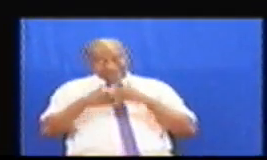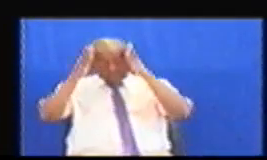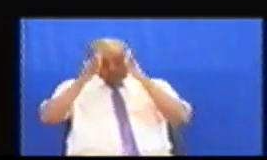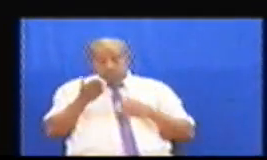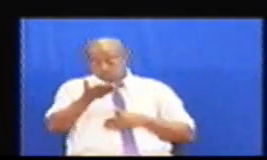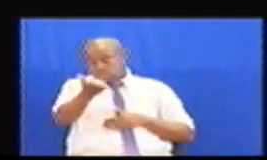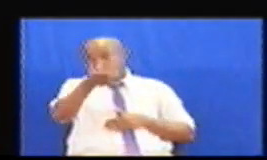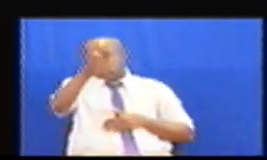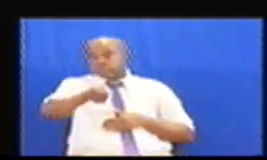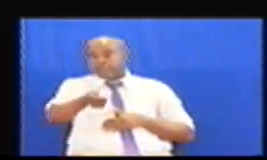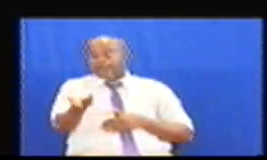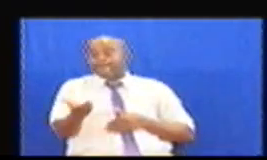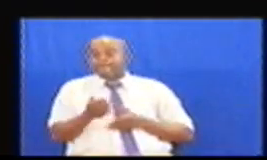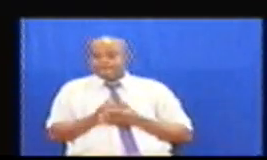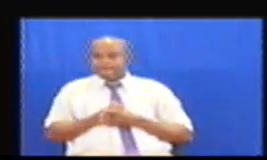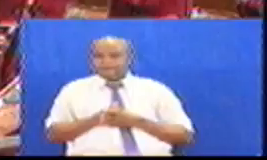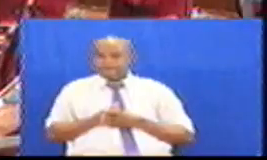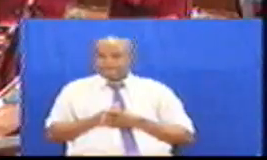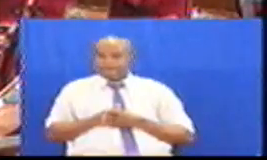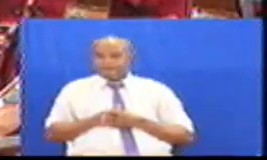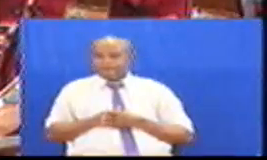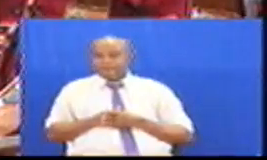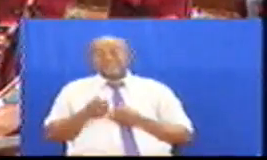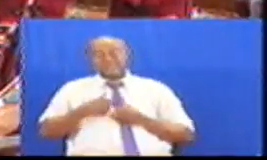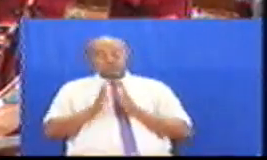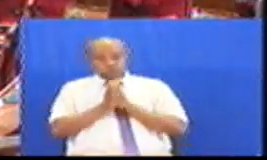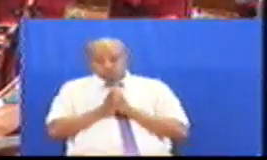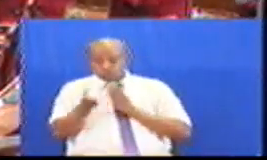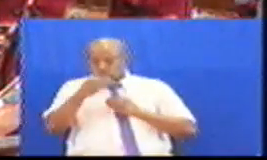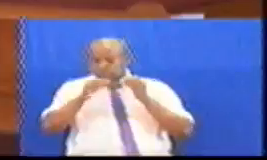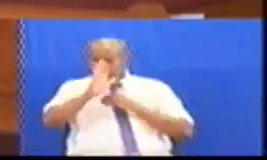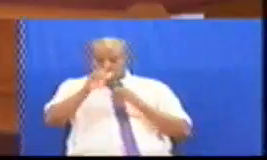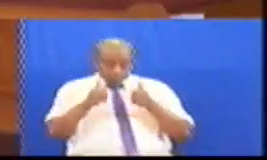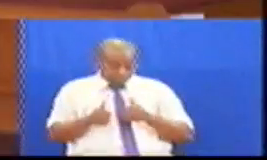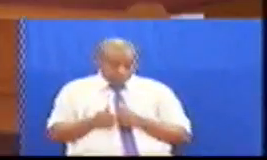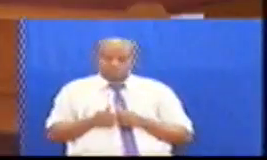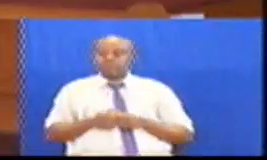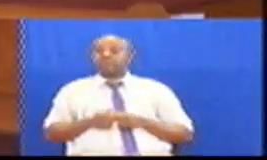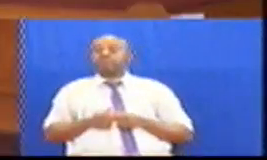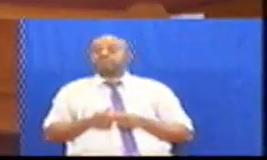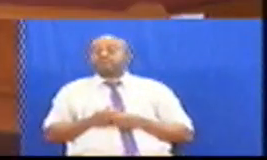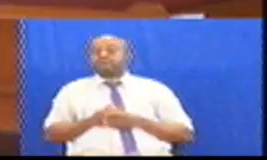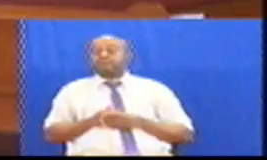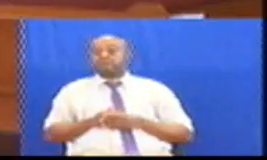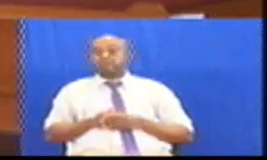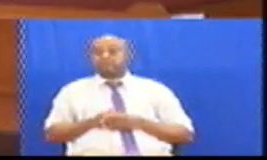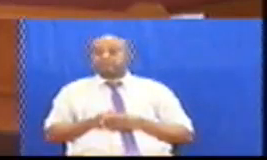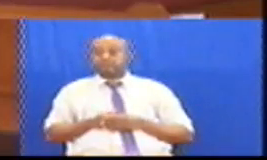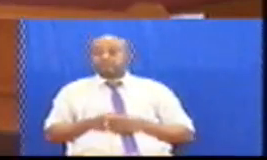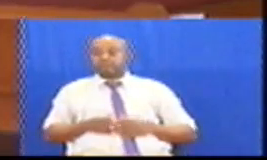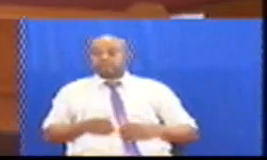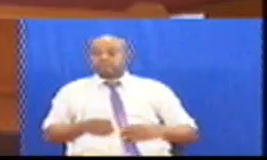sana Mheshimiwa William Mganga Ngereja. Tunakushukuru sana kwa mchango wako. Asante Mheshimiwa Sabrina Sungura. Mheshimiwa